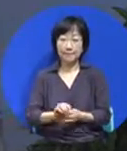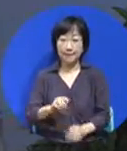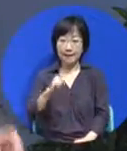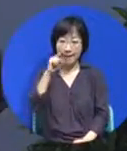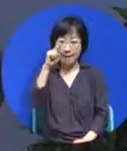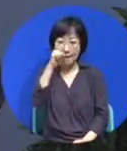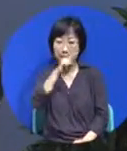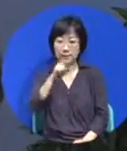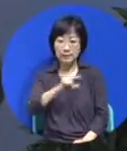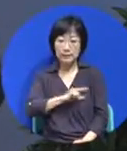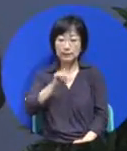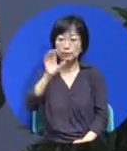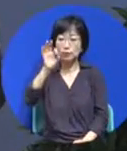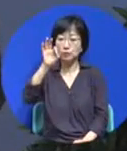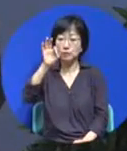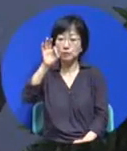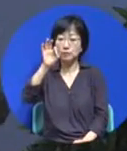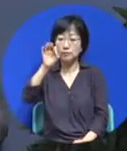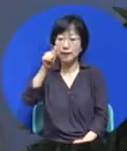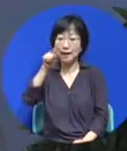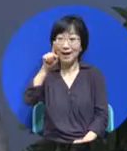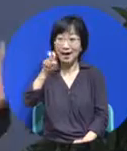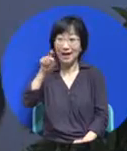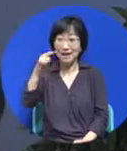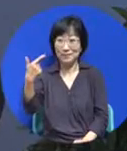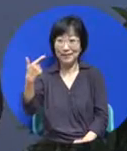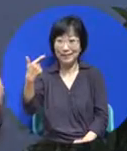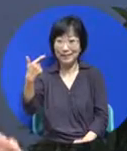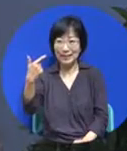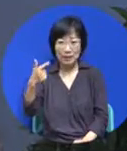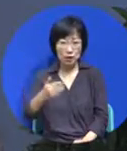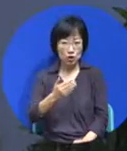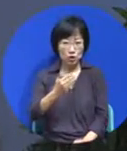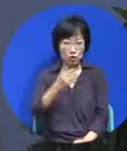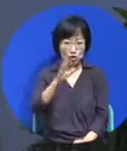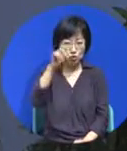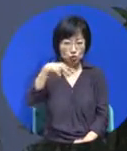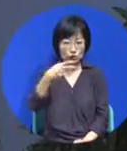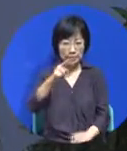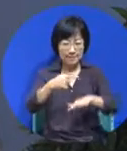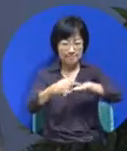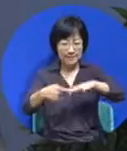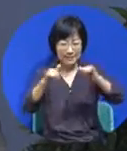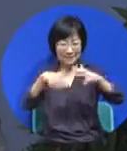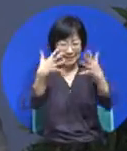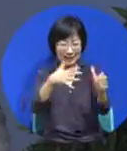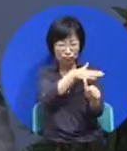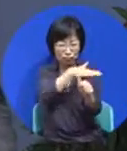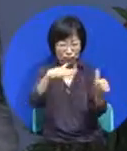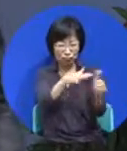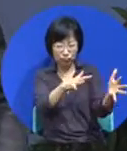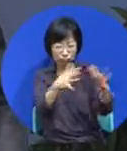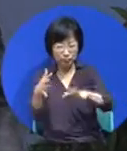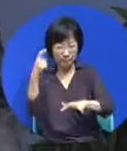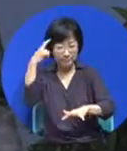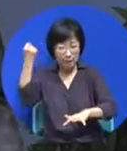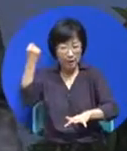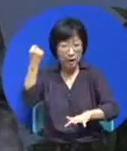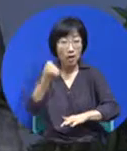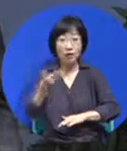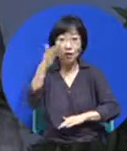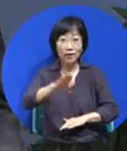죽이려고 하는데 왕후가 유다인이라는 걸 몰랐어요. This very evil Haman wanted to destroy all the